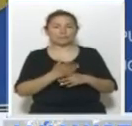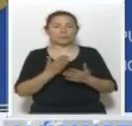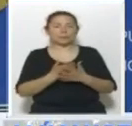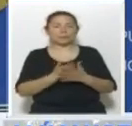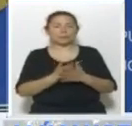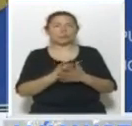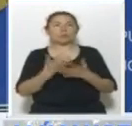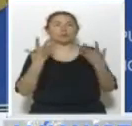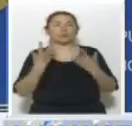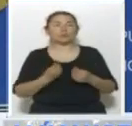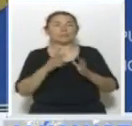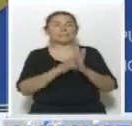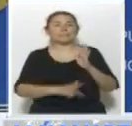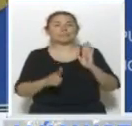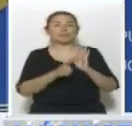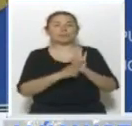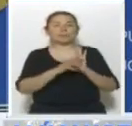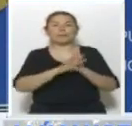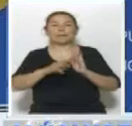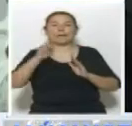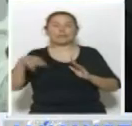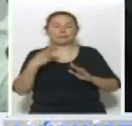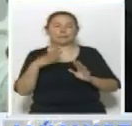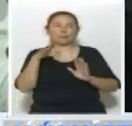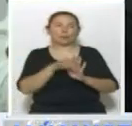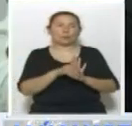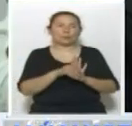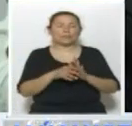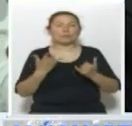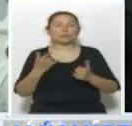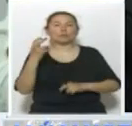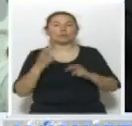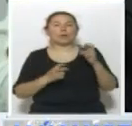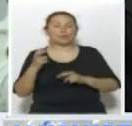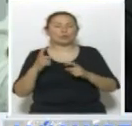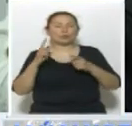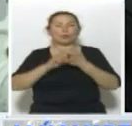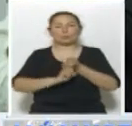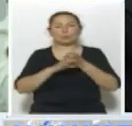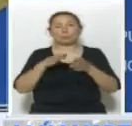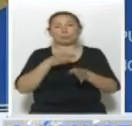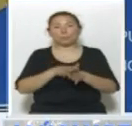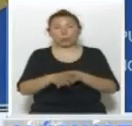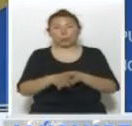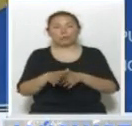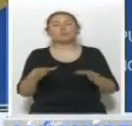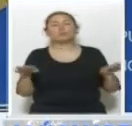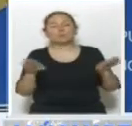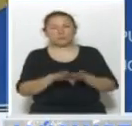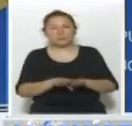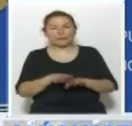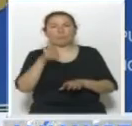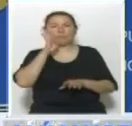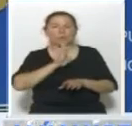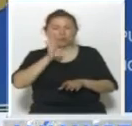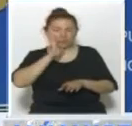жалпы құны 87 миллиард теңгені құрайды. Енді бұл зауыт іске қосылғанға дейін біз осылай